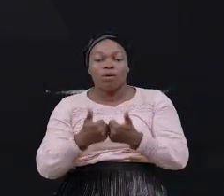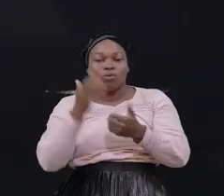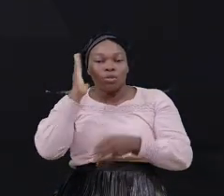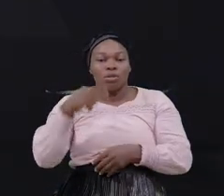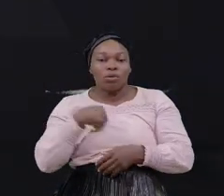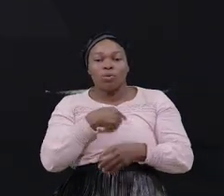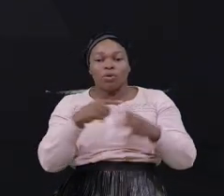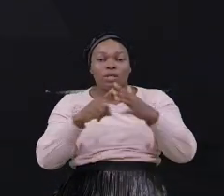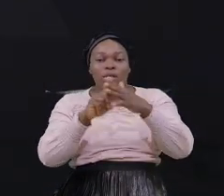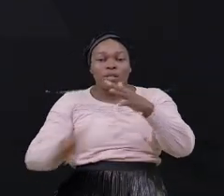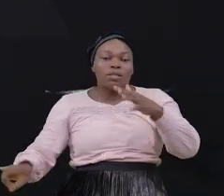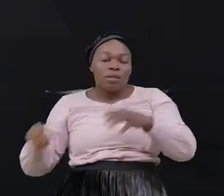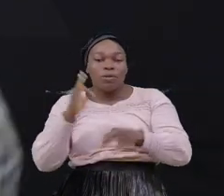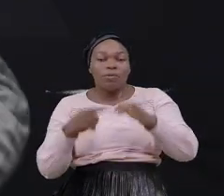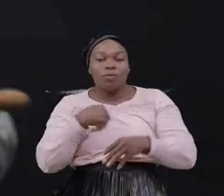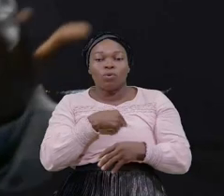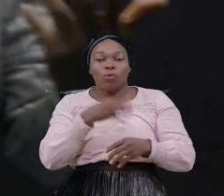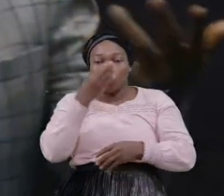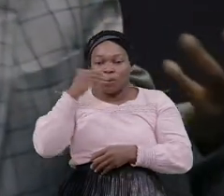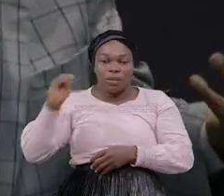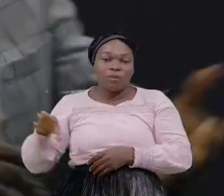en négligeant un si grand salut?